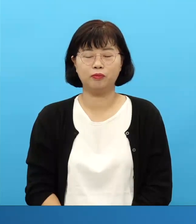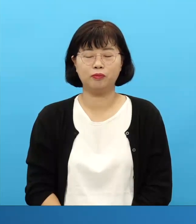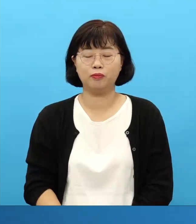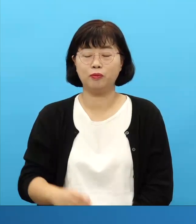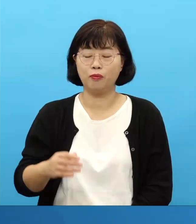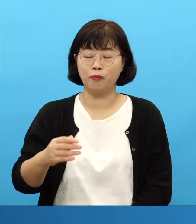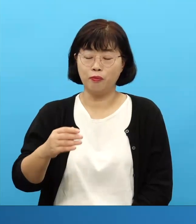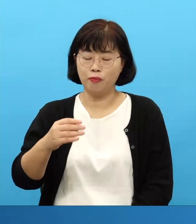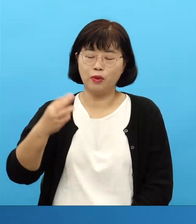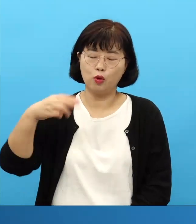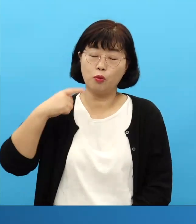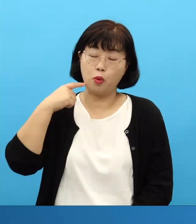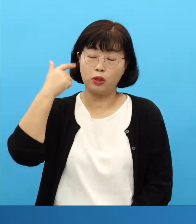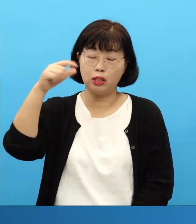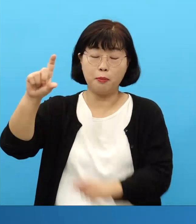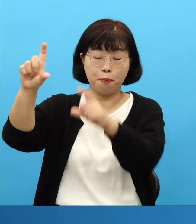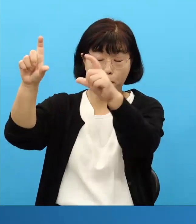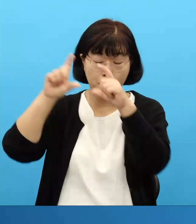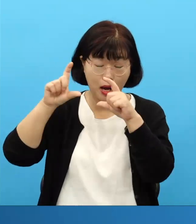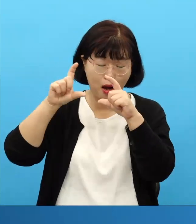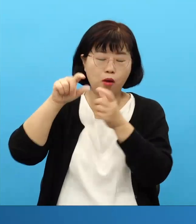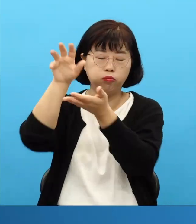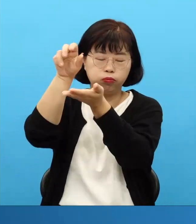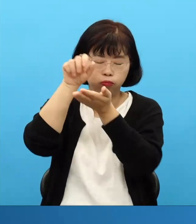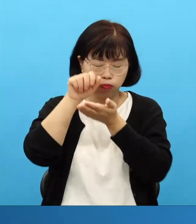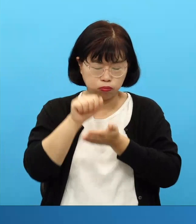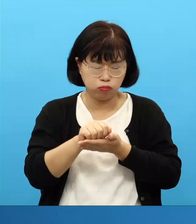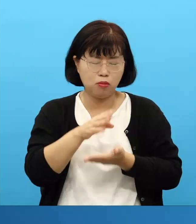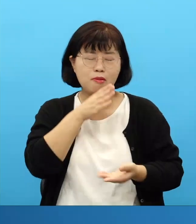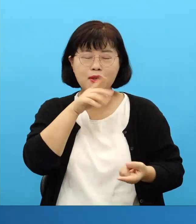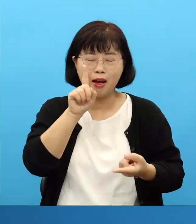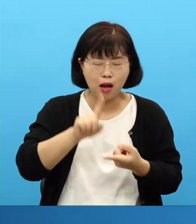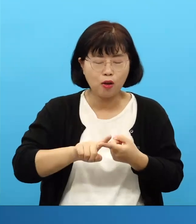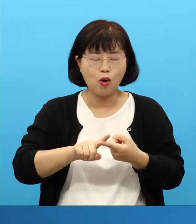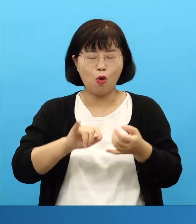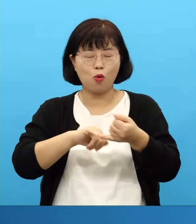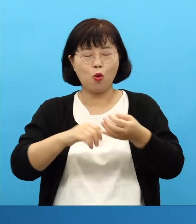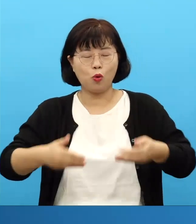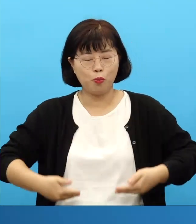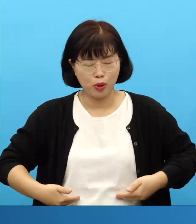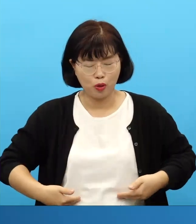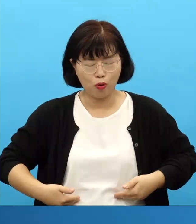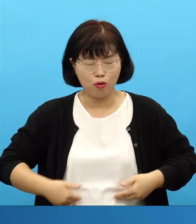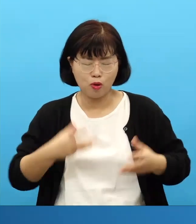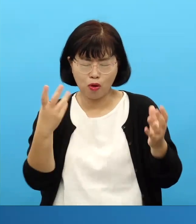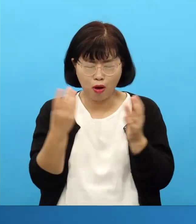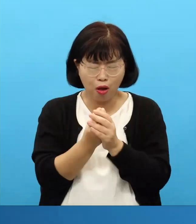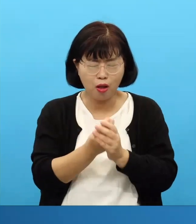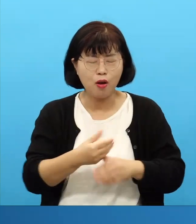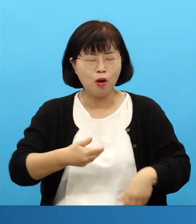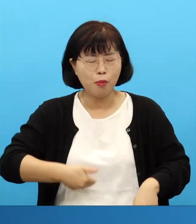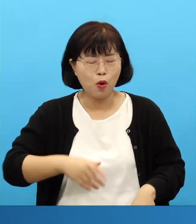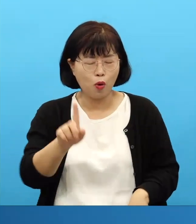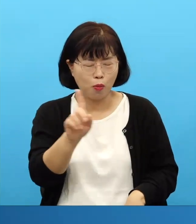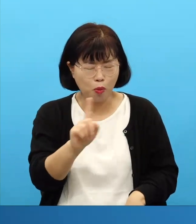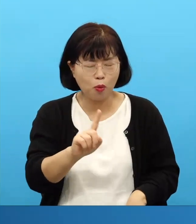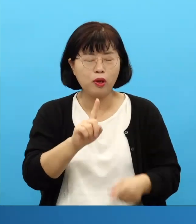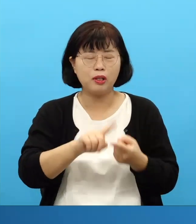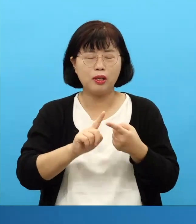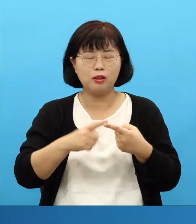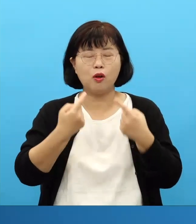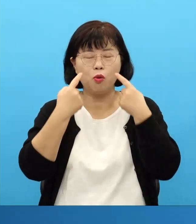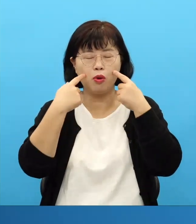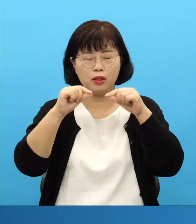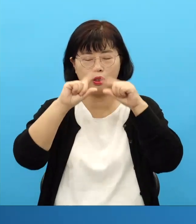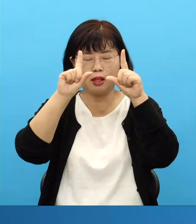언약의 말씀을 듣고 산업 선교의 단념, 필연, 절대를 찾게 해주세요. May we grasp the word of the covenant